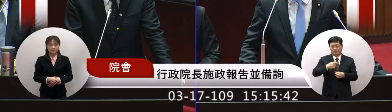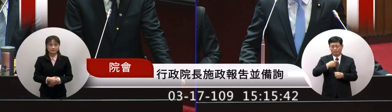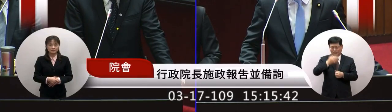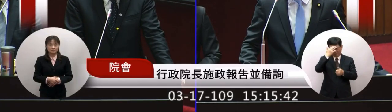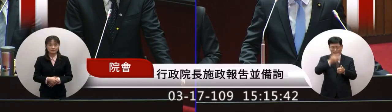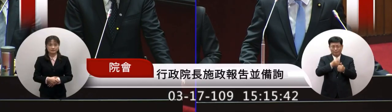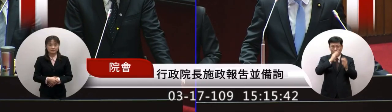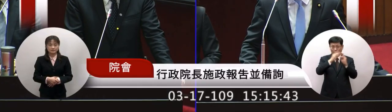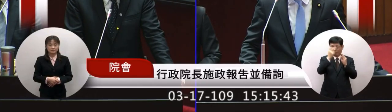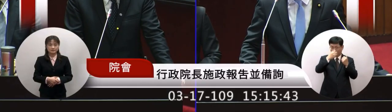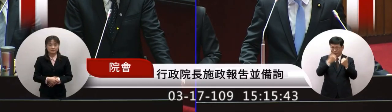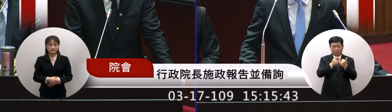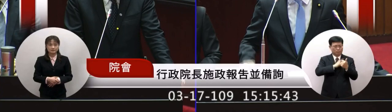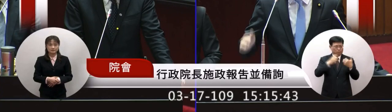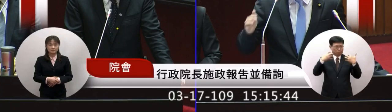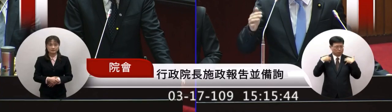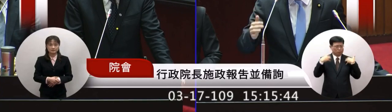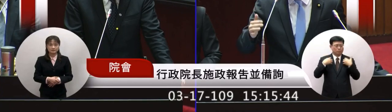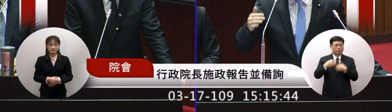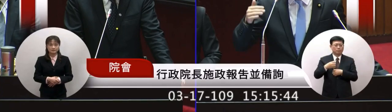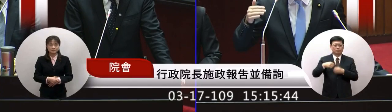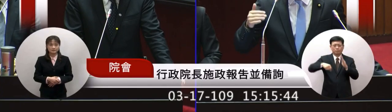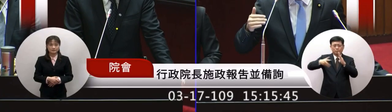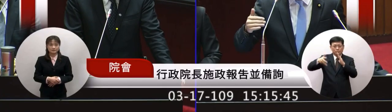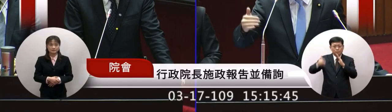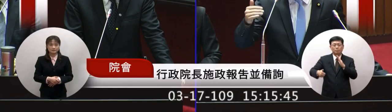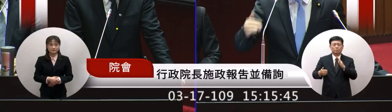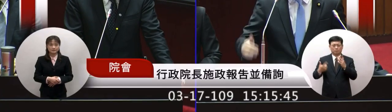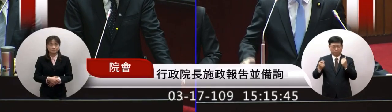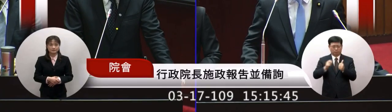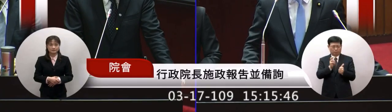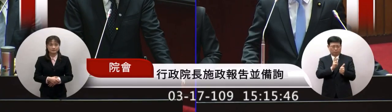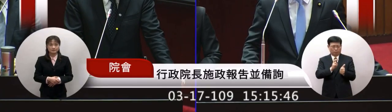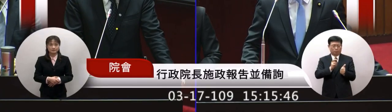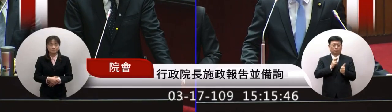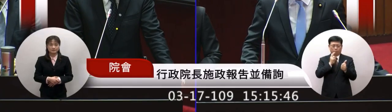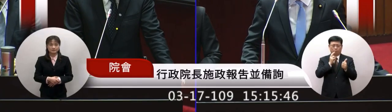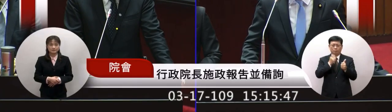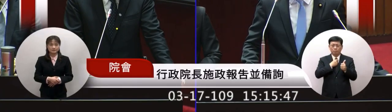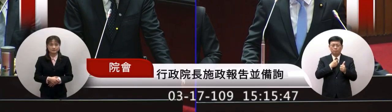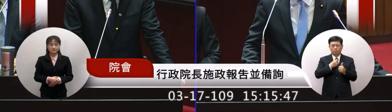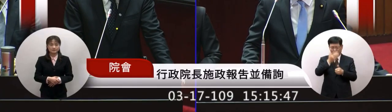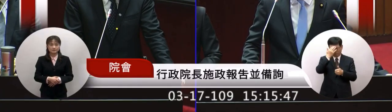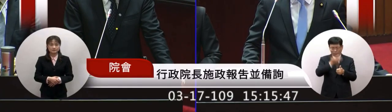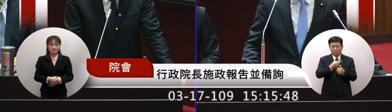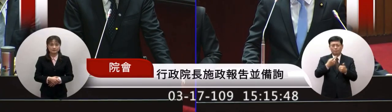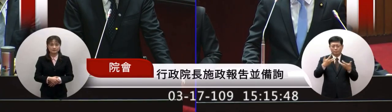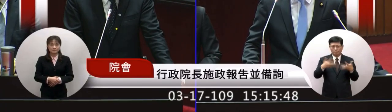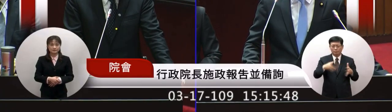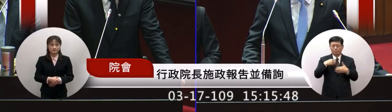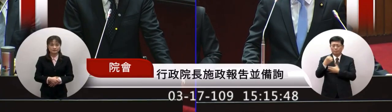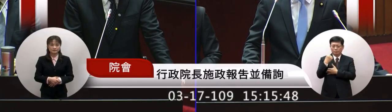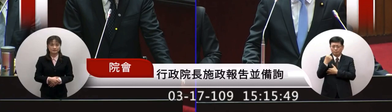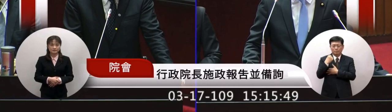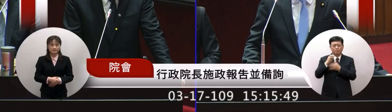管会这边啊身负重责大任，那院长呢也有这个督导方向之责，请你们啊在这个上面也继续的加油努力，好不